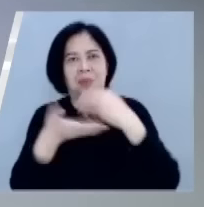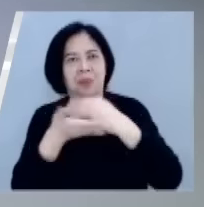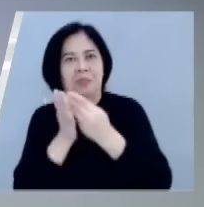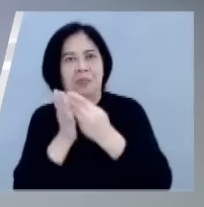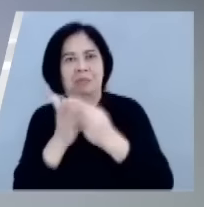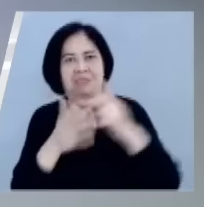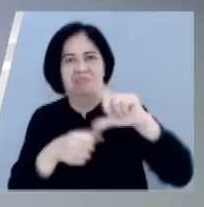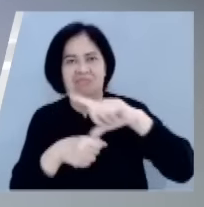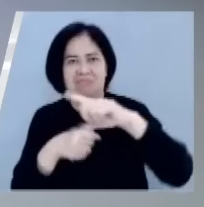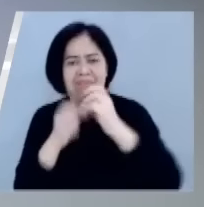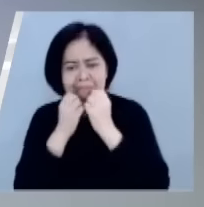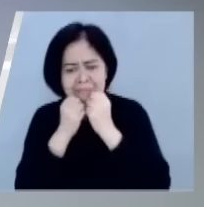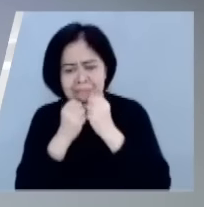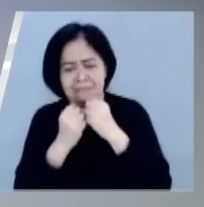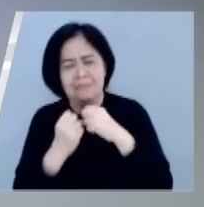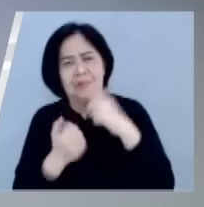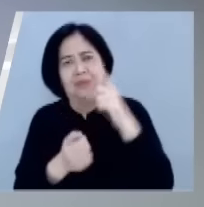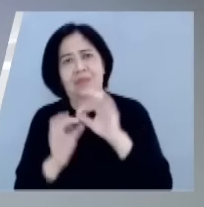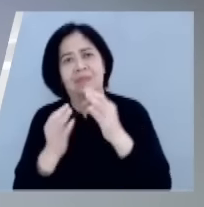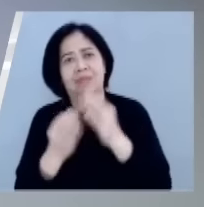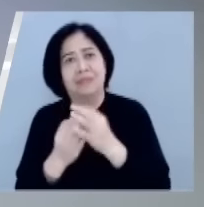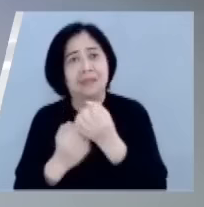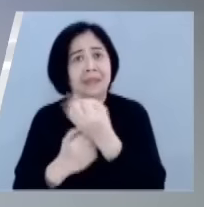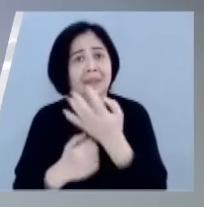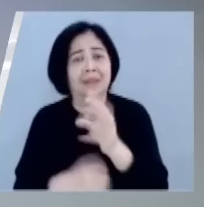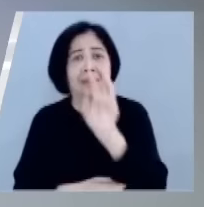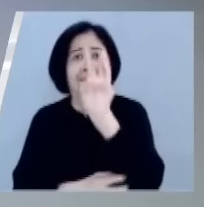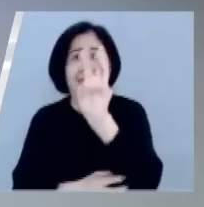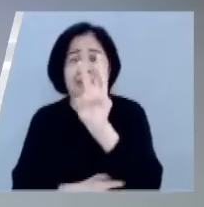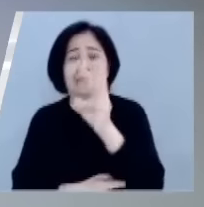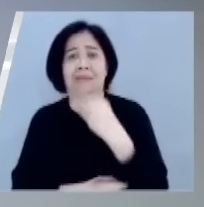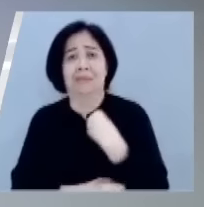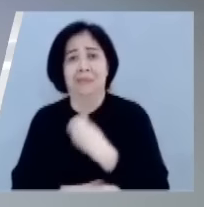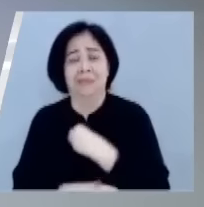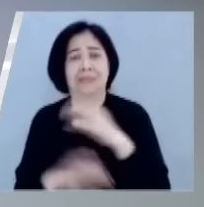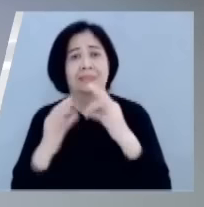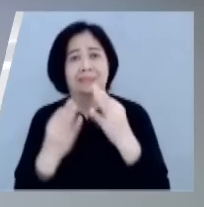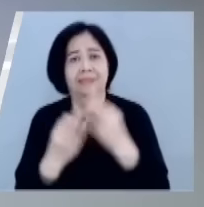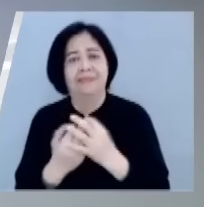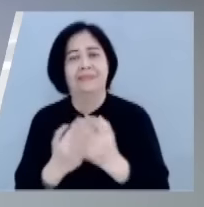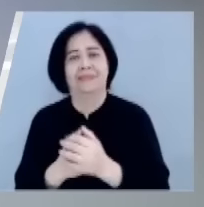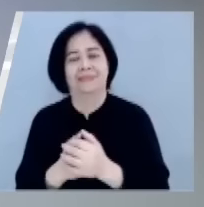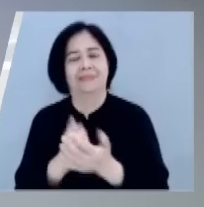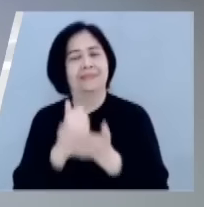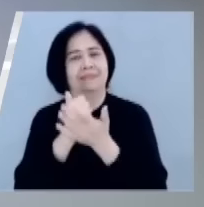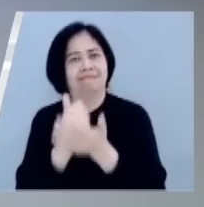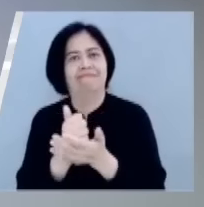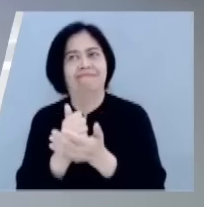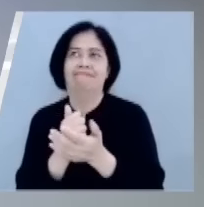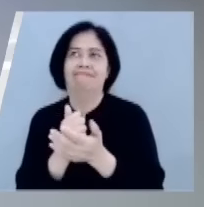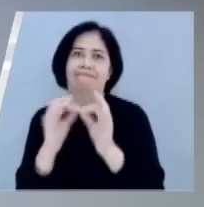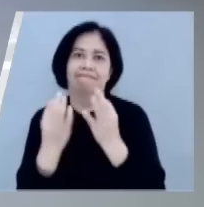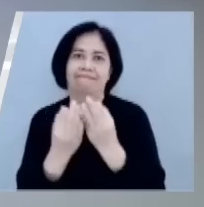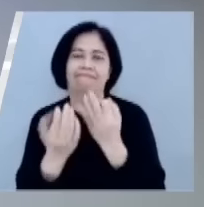ng sardinas para sa pamilyang may 6 na miyembro. Makatulong naman sa pamilya financially ang achieved ng